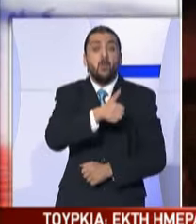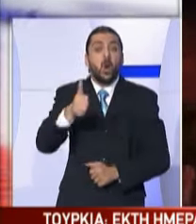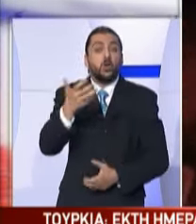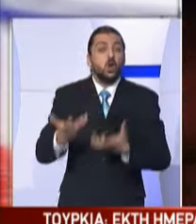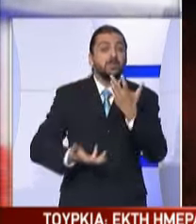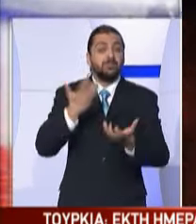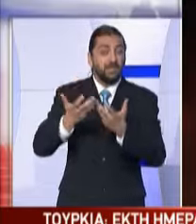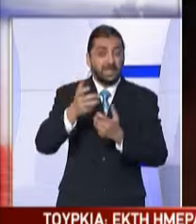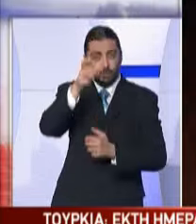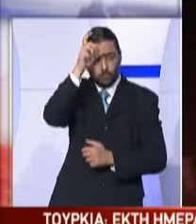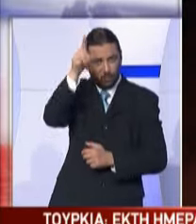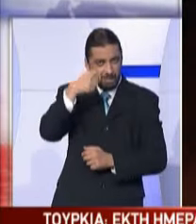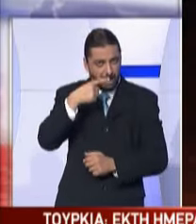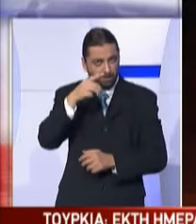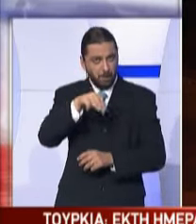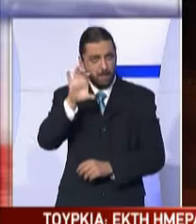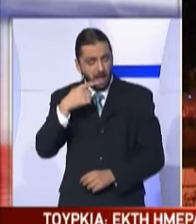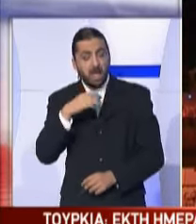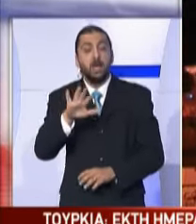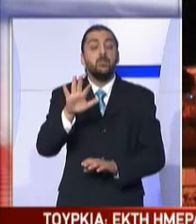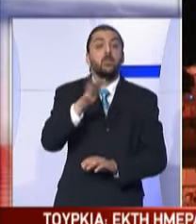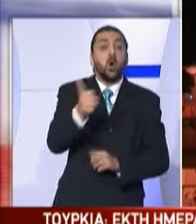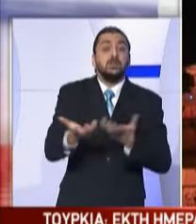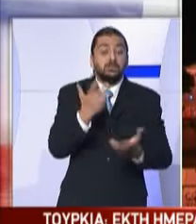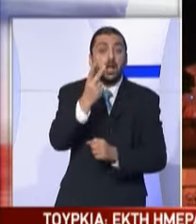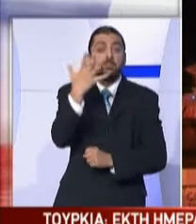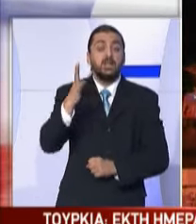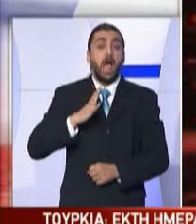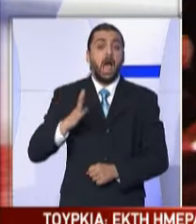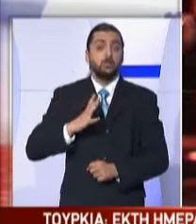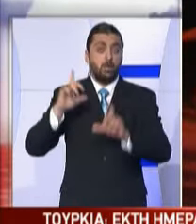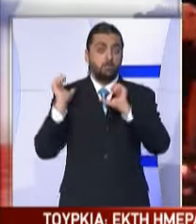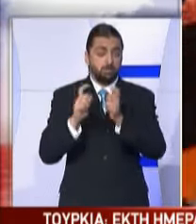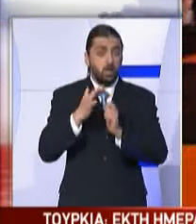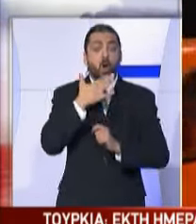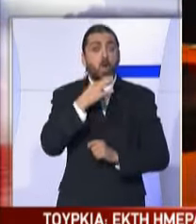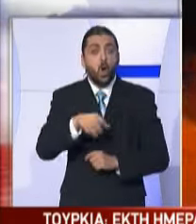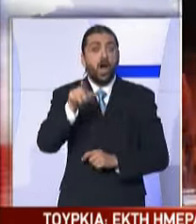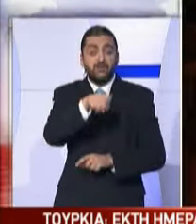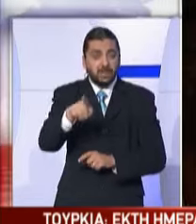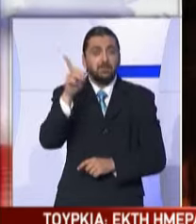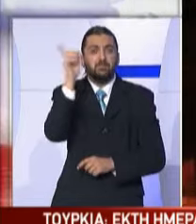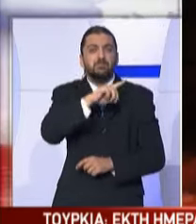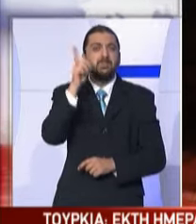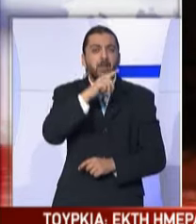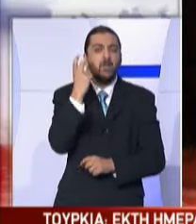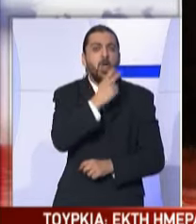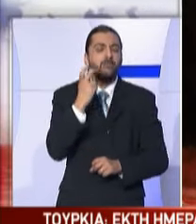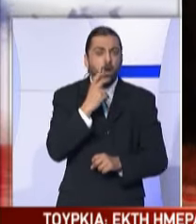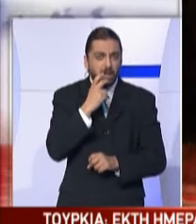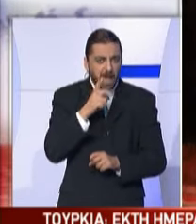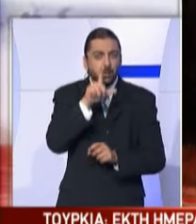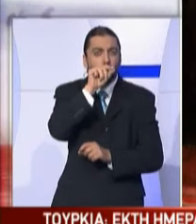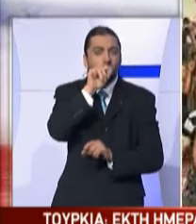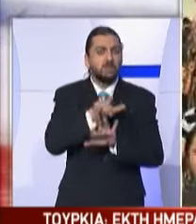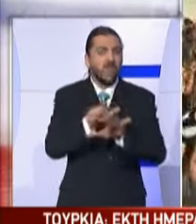τουρκικά μέσα ενημέρωσης, τουλάχιστον 25 άνθρωποι συνελήφθησαν με την κατηγορία της διάδοσης ψεύτικων και δυσφημιστικών πληροφοριών μέσω του